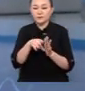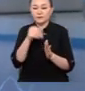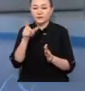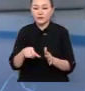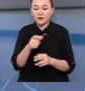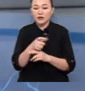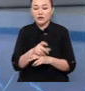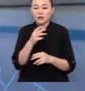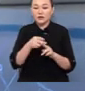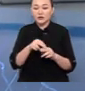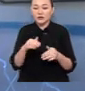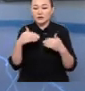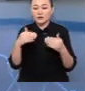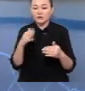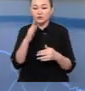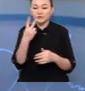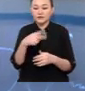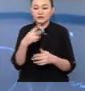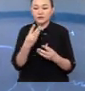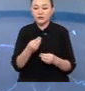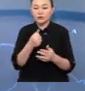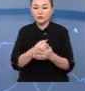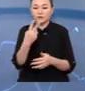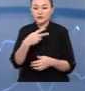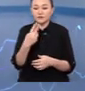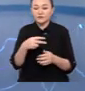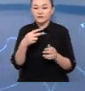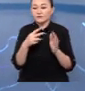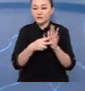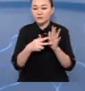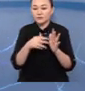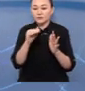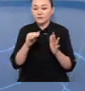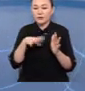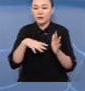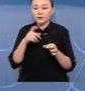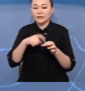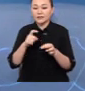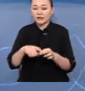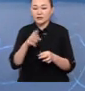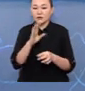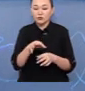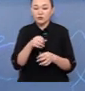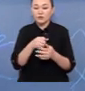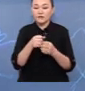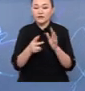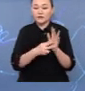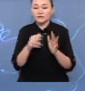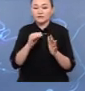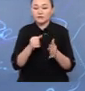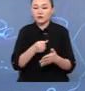этап будет длиться 20 дней, до 8 февраля. Потом начинается регистрация, она будет идти по 18